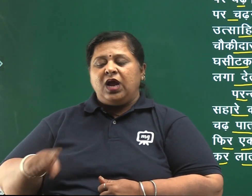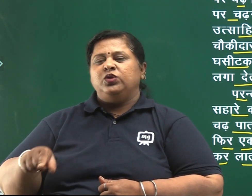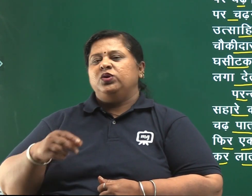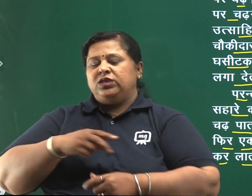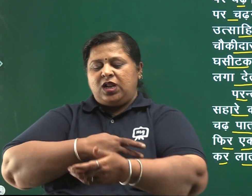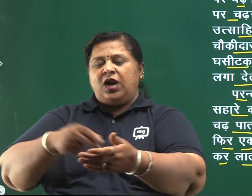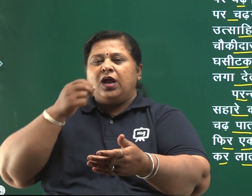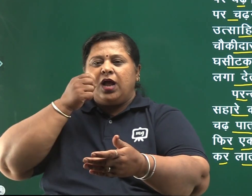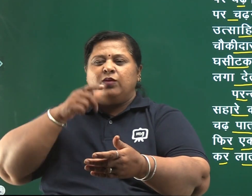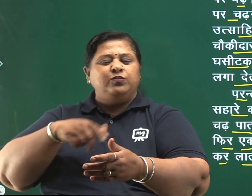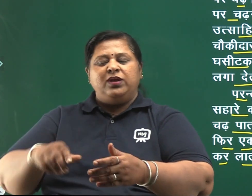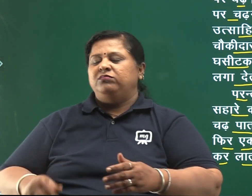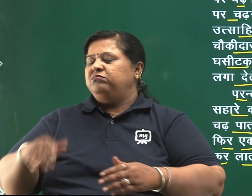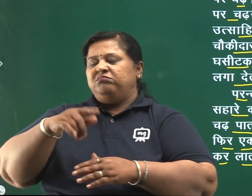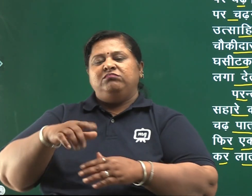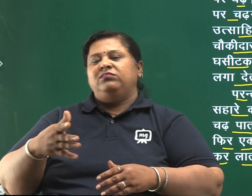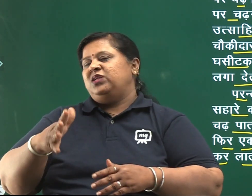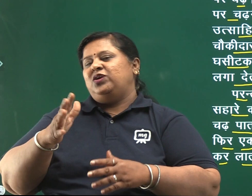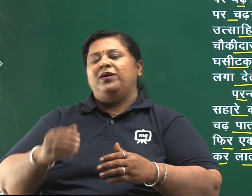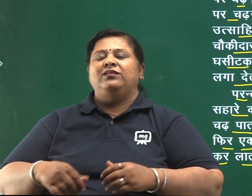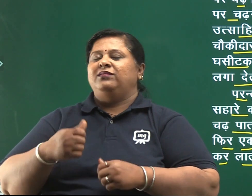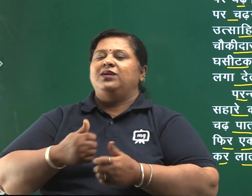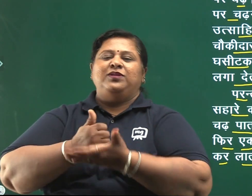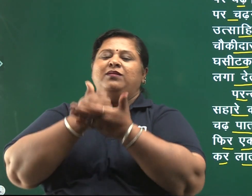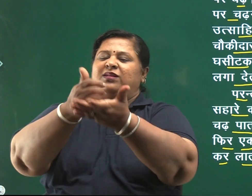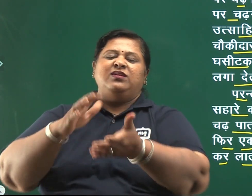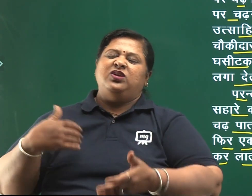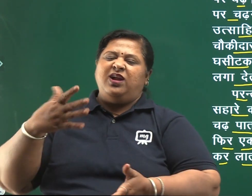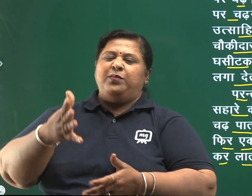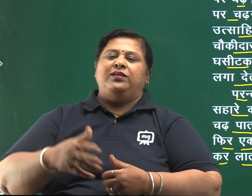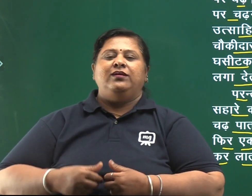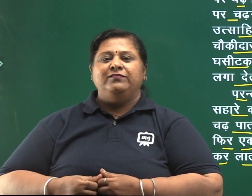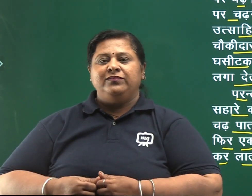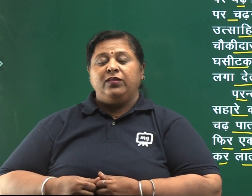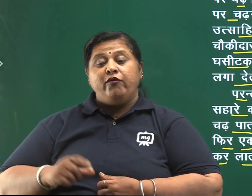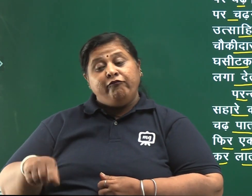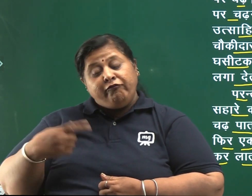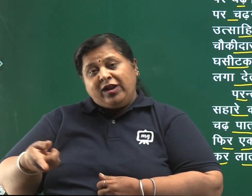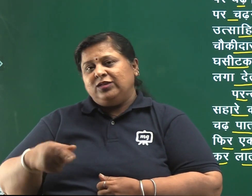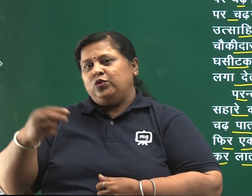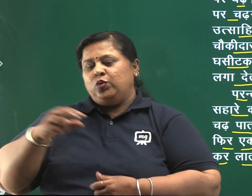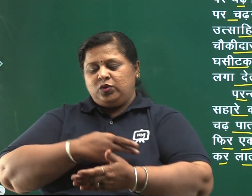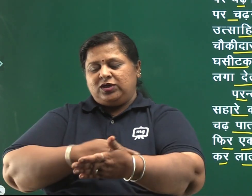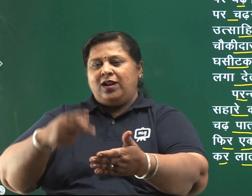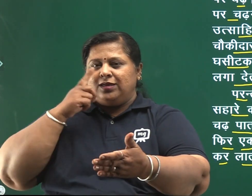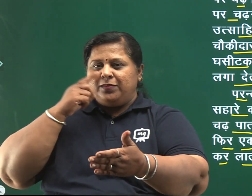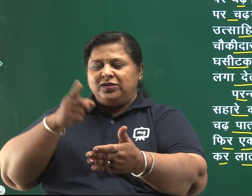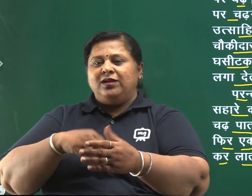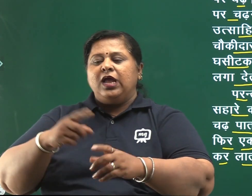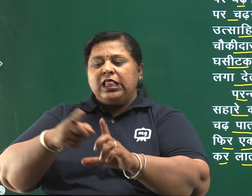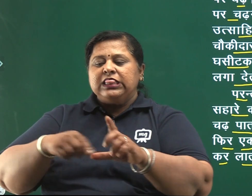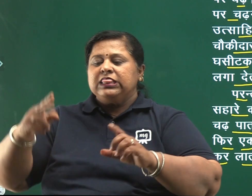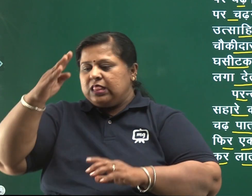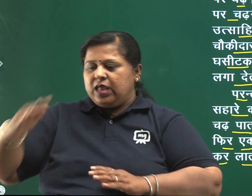यासुकी-चान बिना मदद के नहीं चढ़ पाता। फिर से तोतोचान एक तिपाई